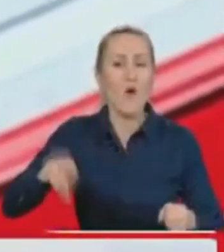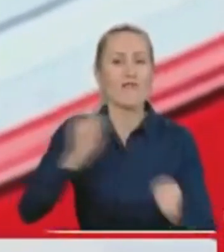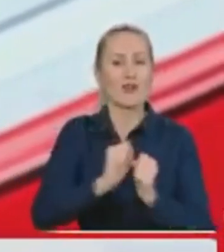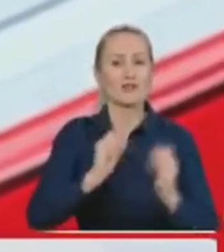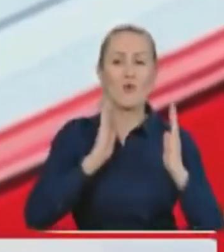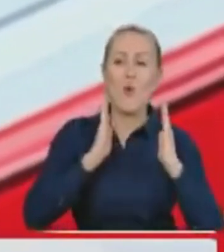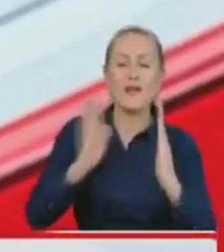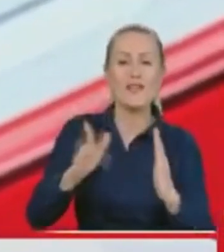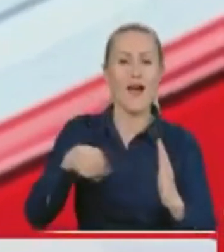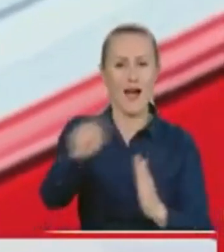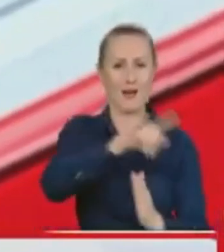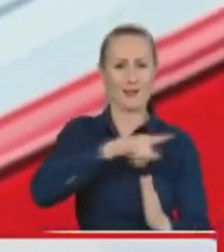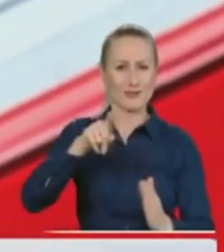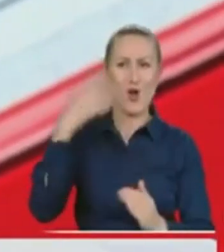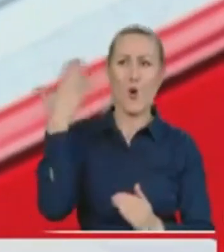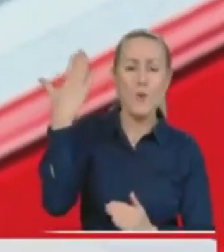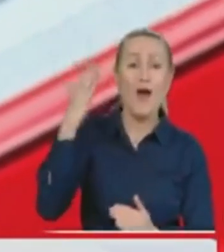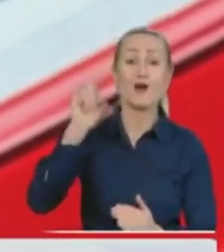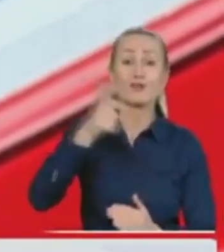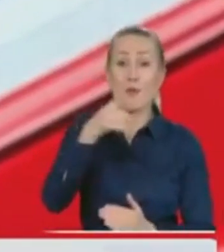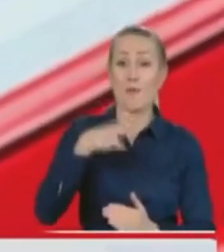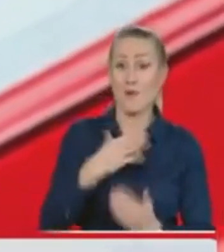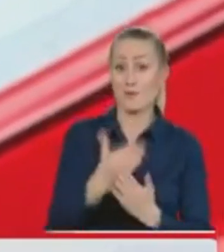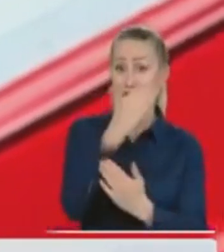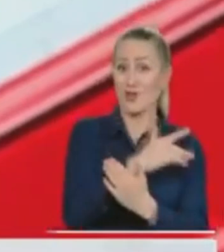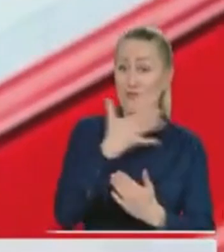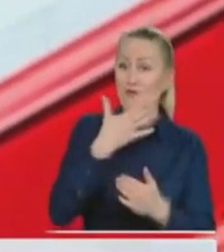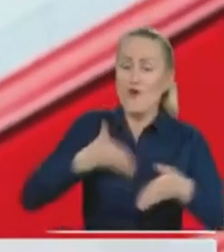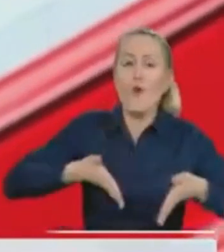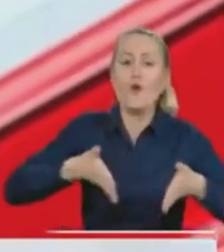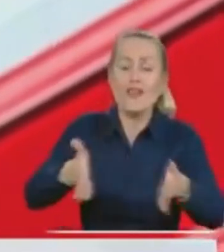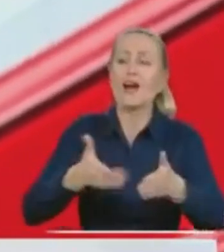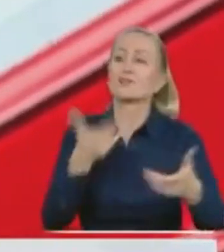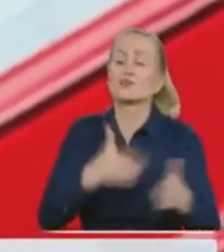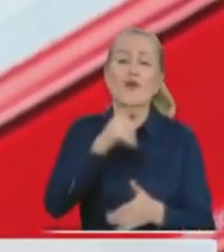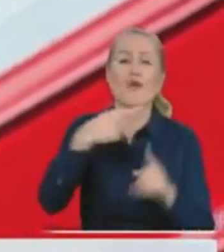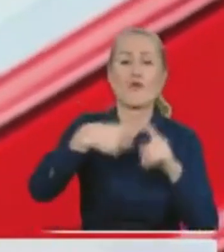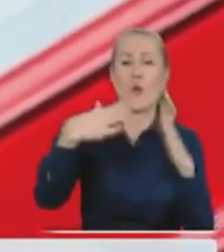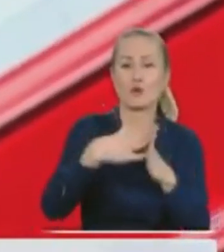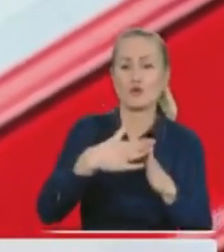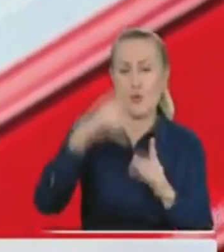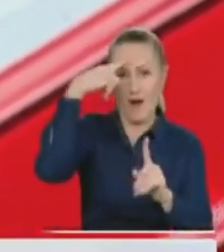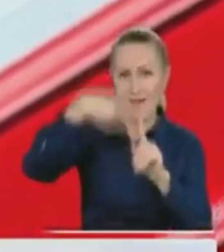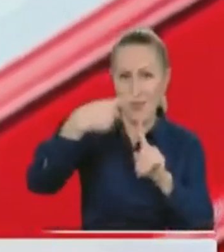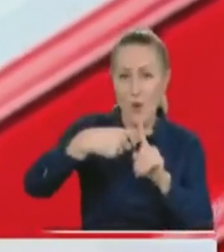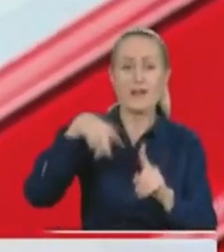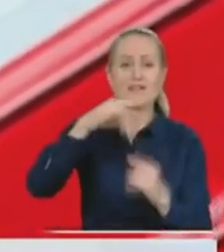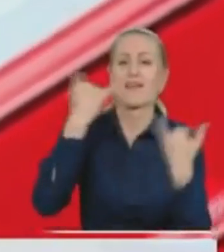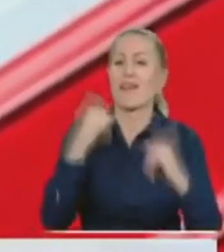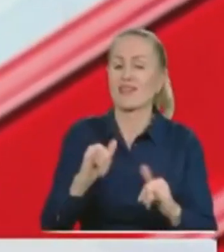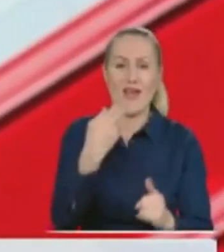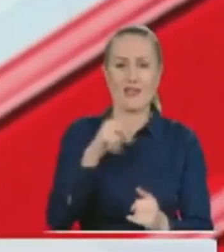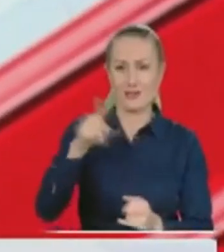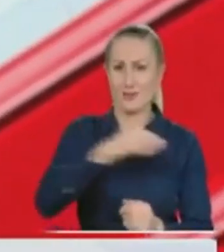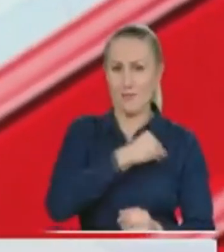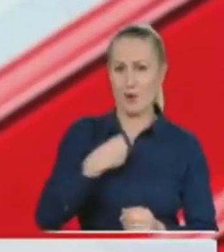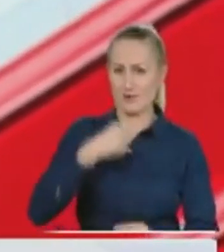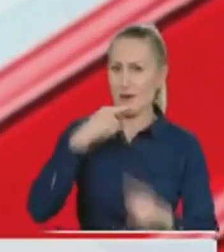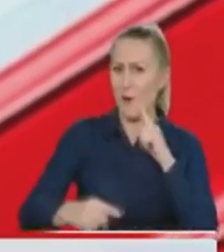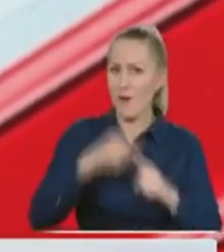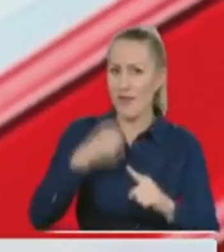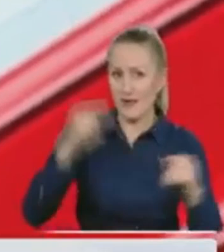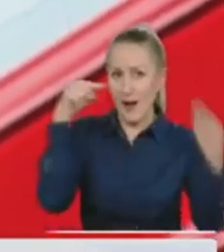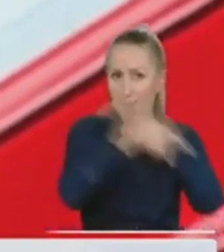Є гуманітарні коридори, про які згадував один з моїх попередників, підготовлені католицькою церквою. Це абсолютно інше питання, ніж польська